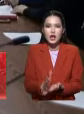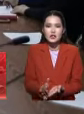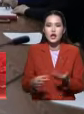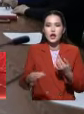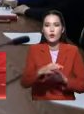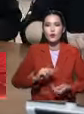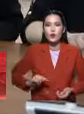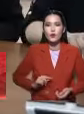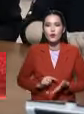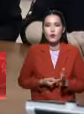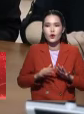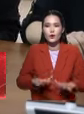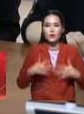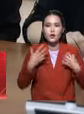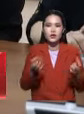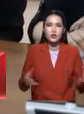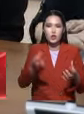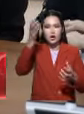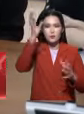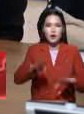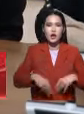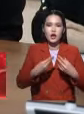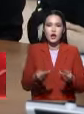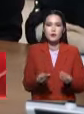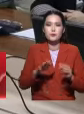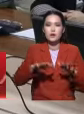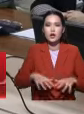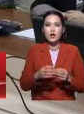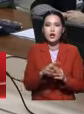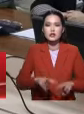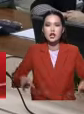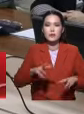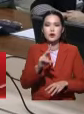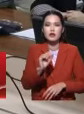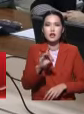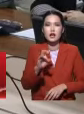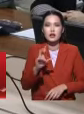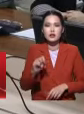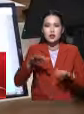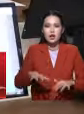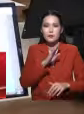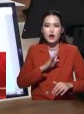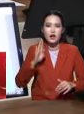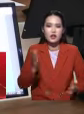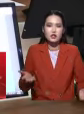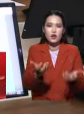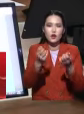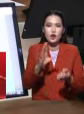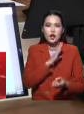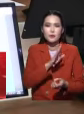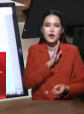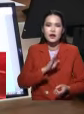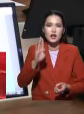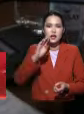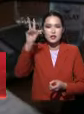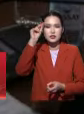филиалы жанындағы денсаулық сақтау және білім беру жөніндегі өңірлік кеңесінің төрағасы Зарина Камасова көшбасшы әйелдерді қолдауға жеттейді. Өйткені қыз-келіншектердің